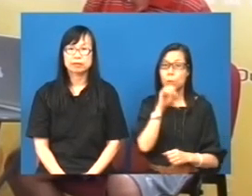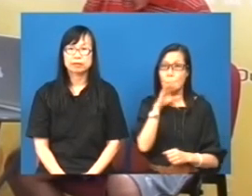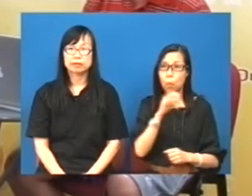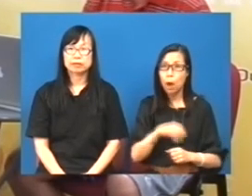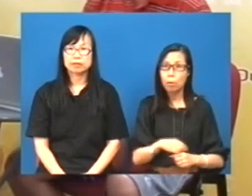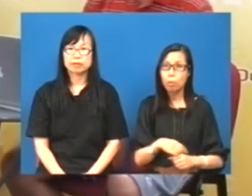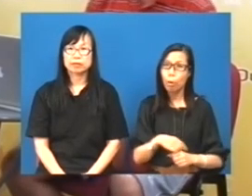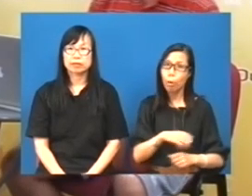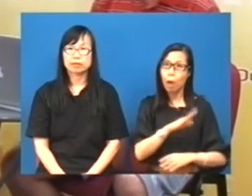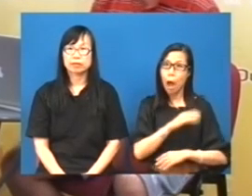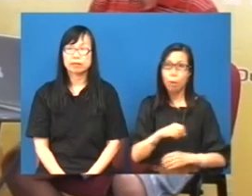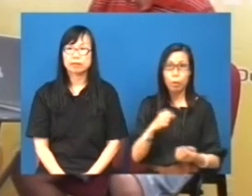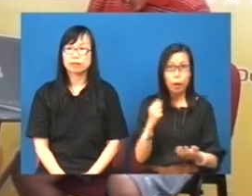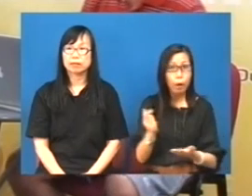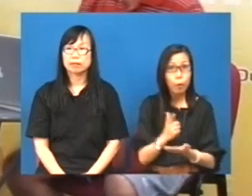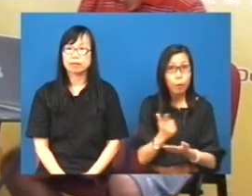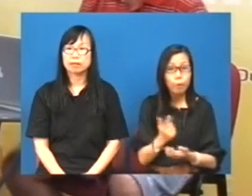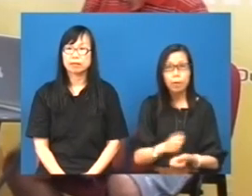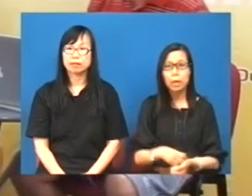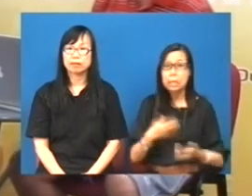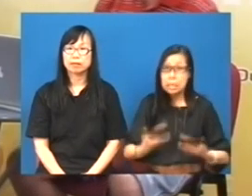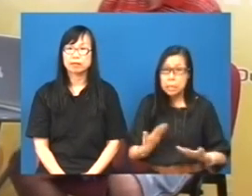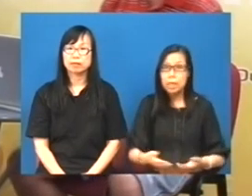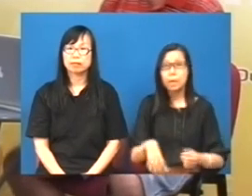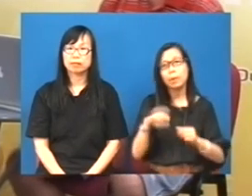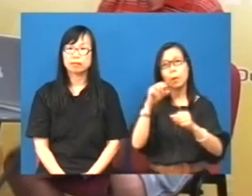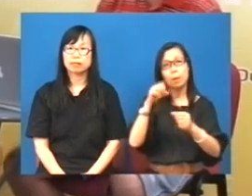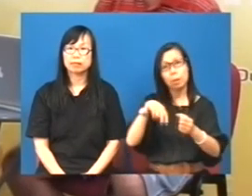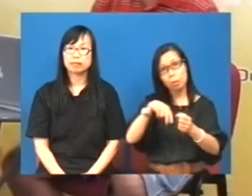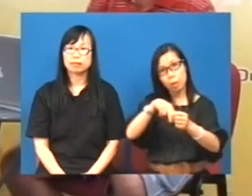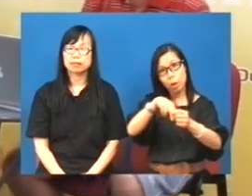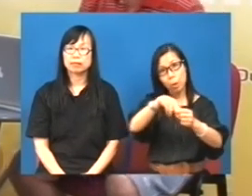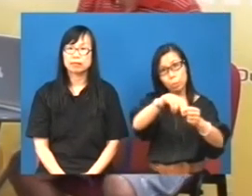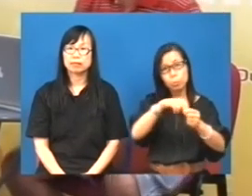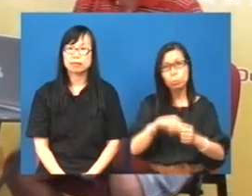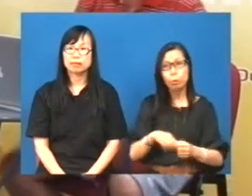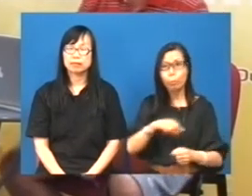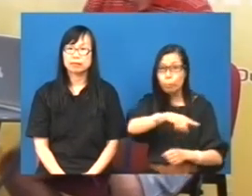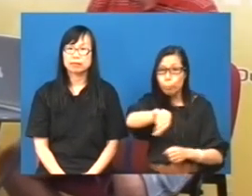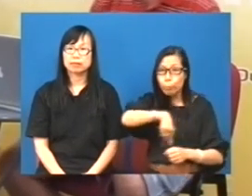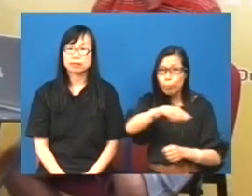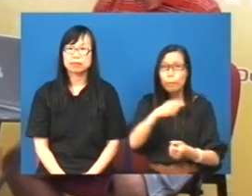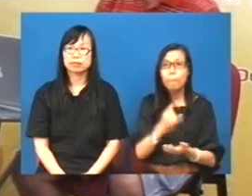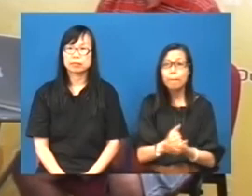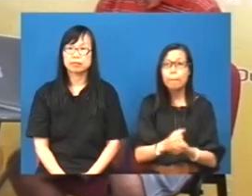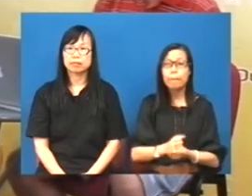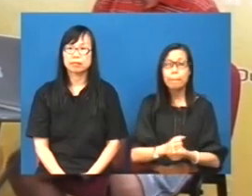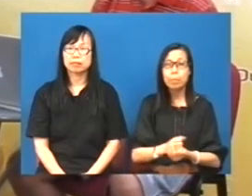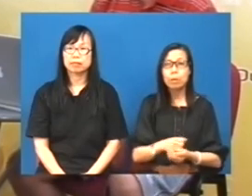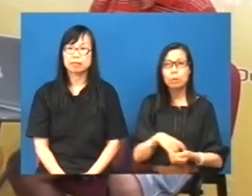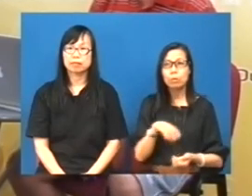效能但是為什麼現在連一個球場都搞不定是不是真的冷過天整天下下雨實際上根本由始至終